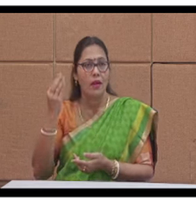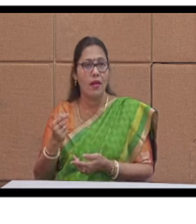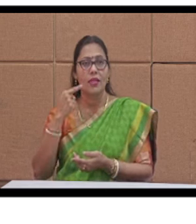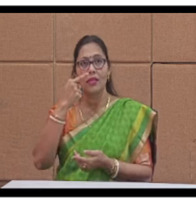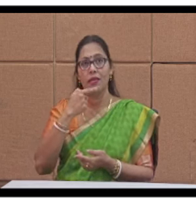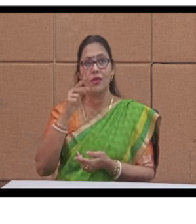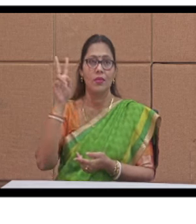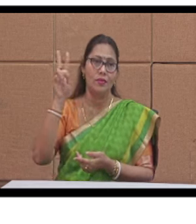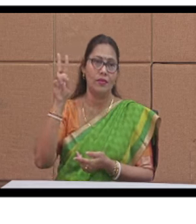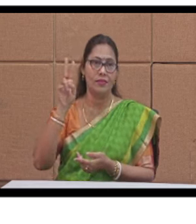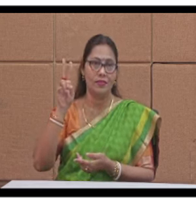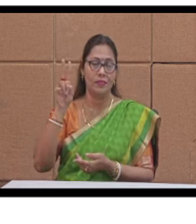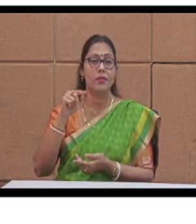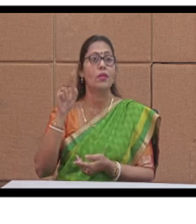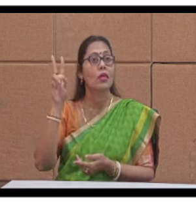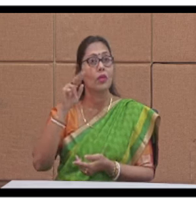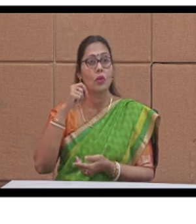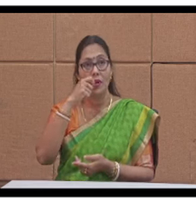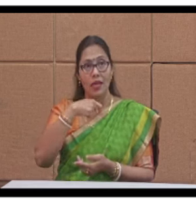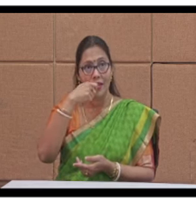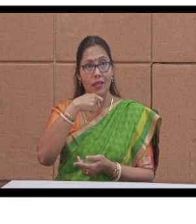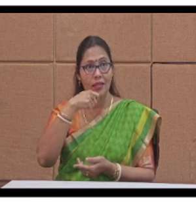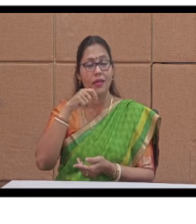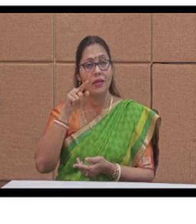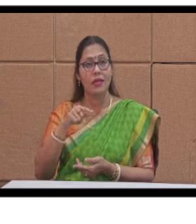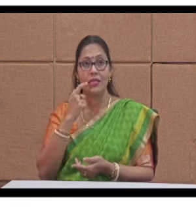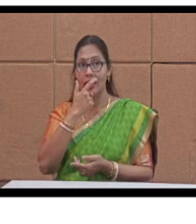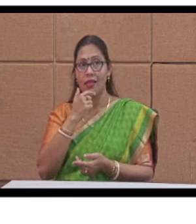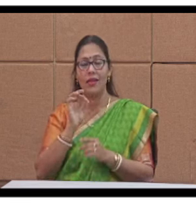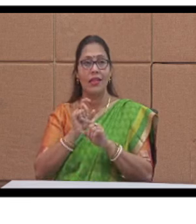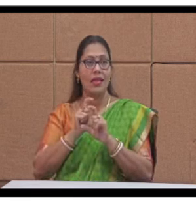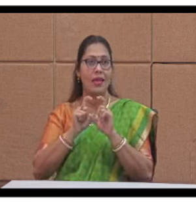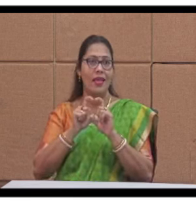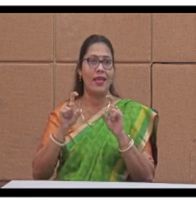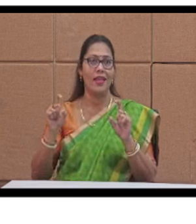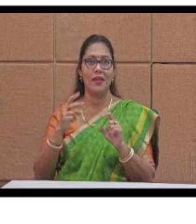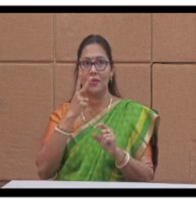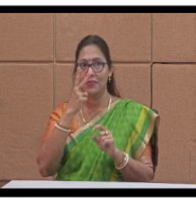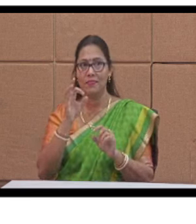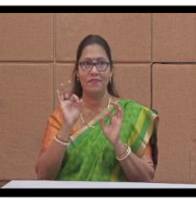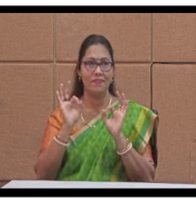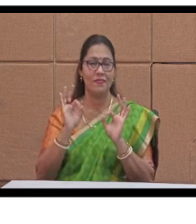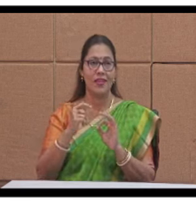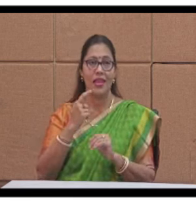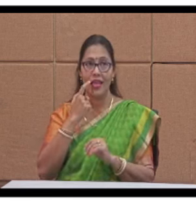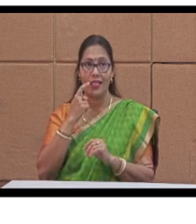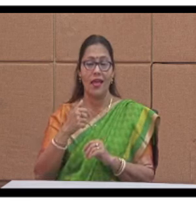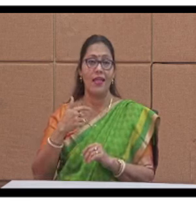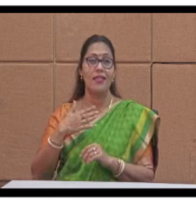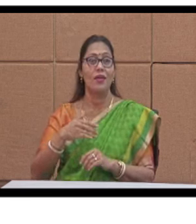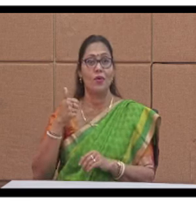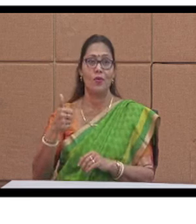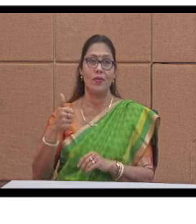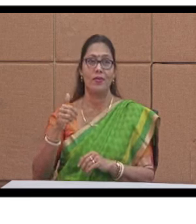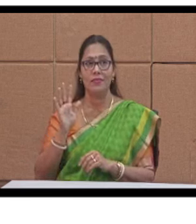একবার তুমি দুবার যদি দাঁত মাজো দাঁতগুলো ঝকঝক করবে এবং দাঁতের স্বাস্থ্য ভালো